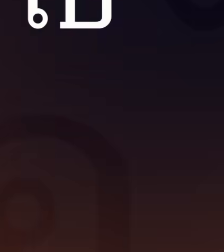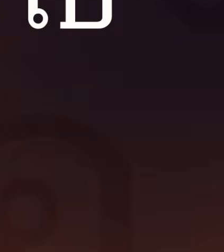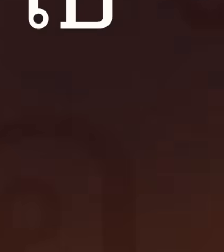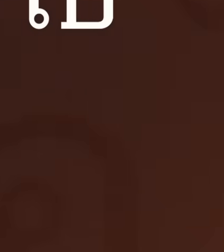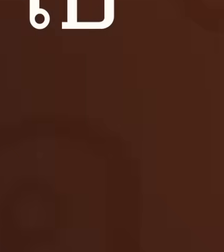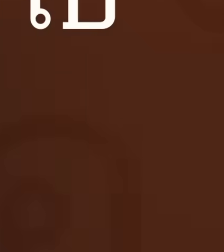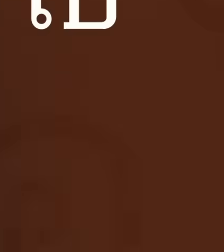ครับ